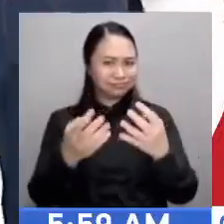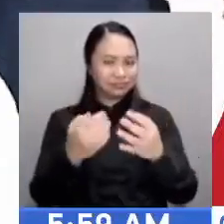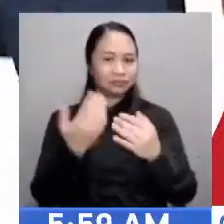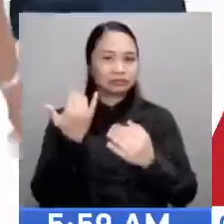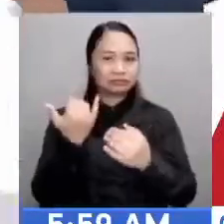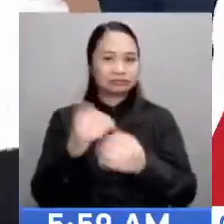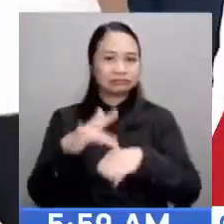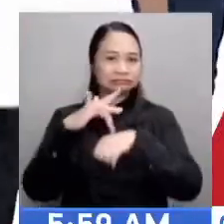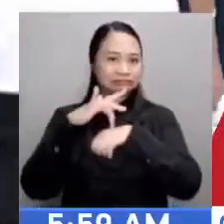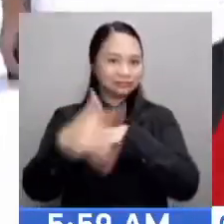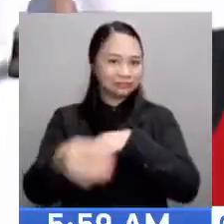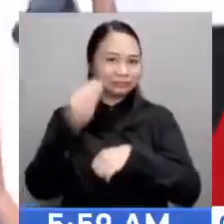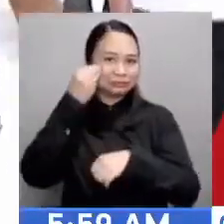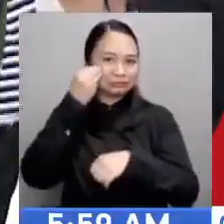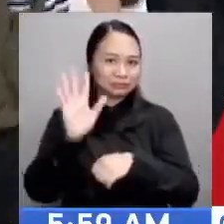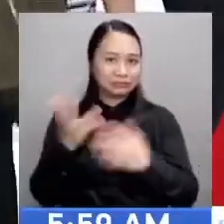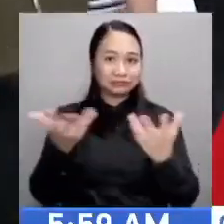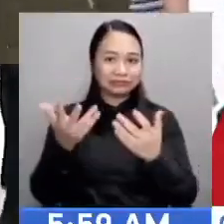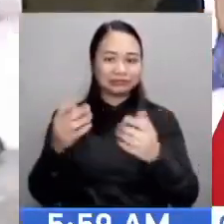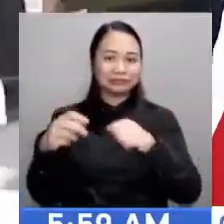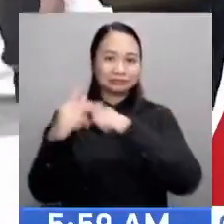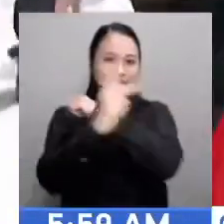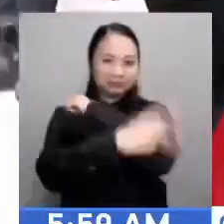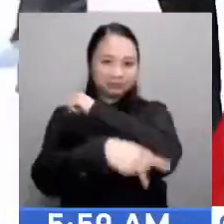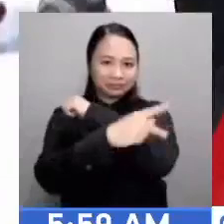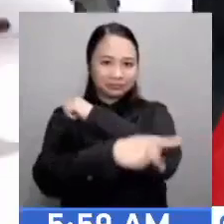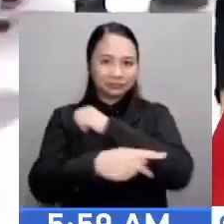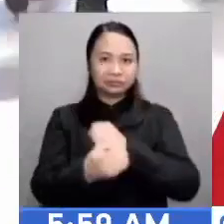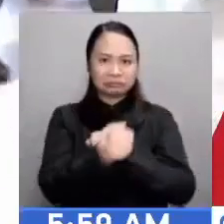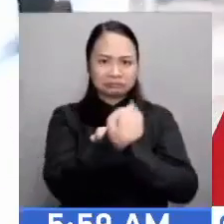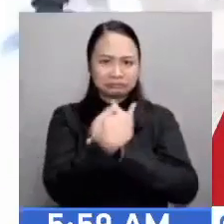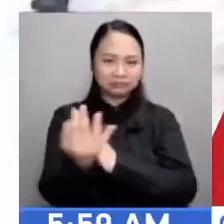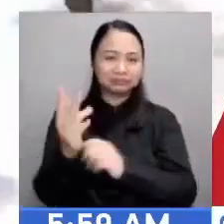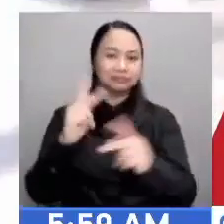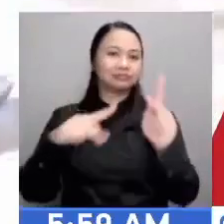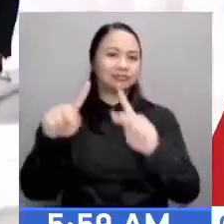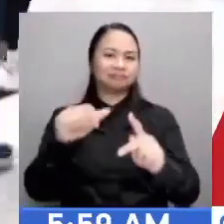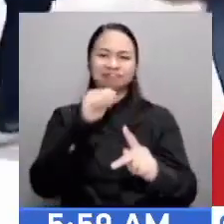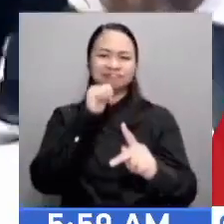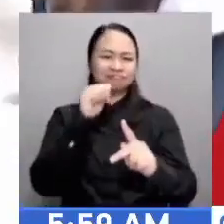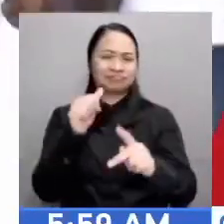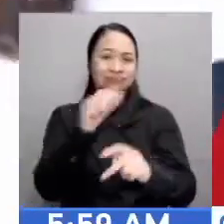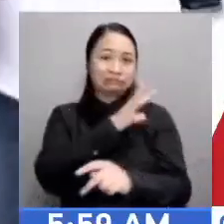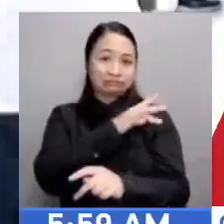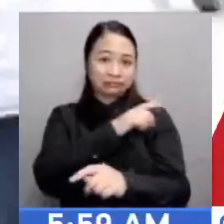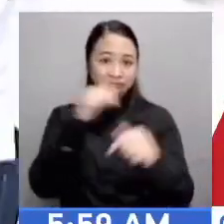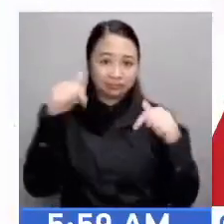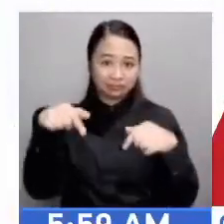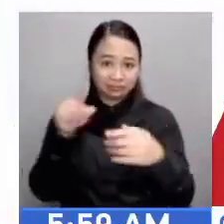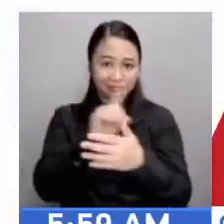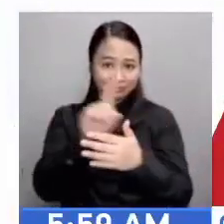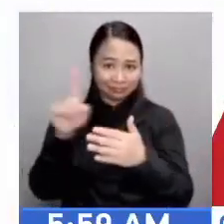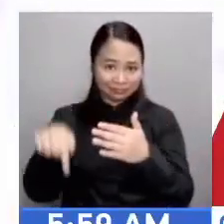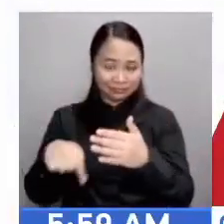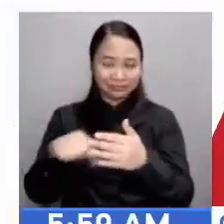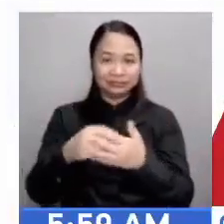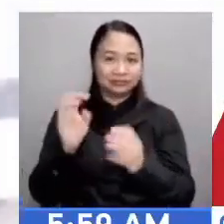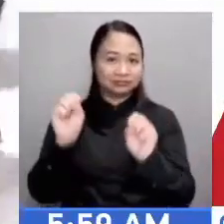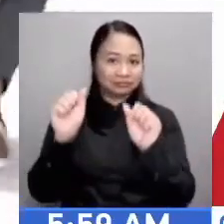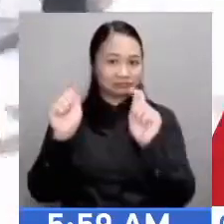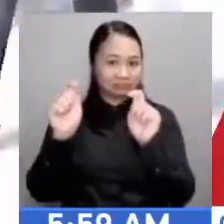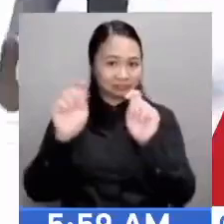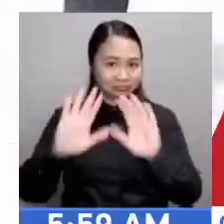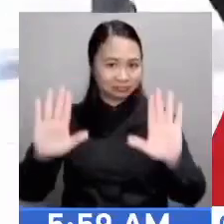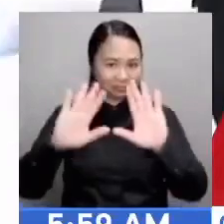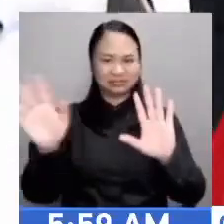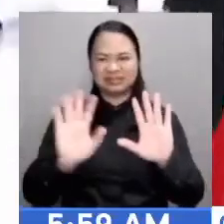mga probinsya. Marami sa kanila ay hindi na hinintay na mag-weekend at talaga umuwi na sa probinsya dahil mahirap na raw, baka maipit pa